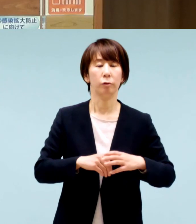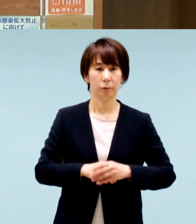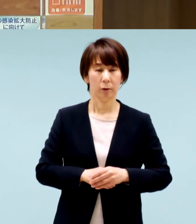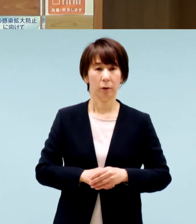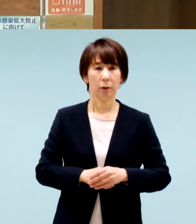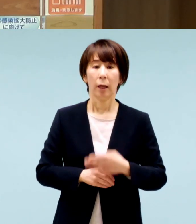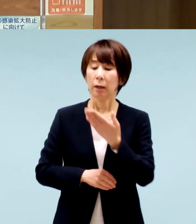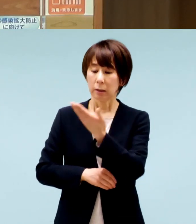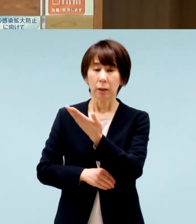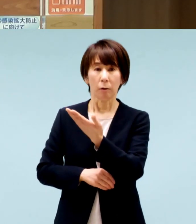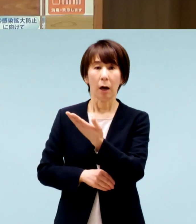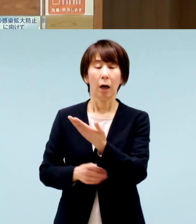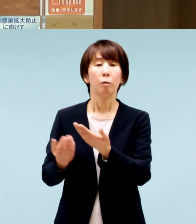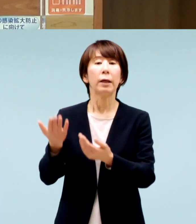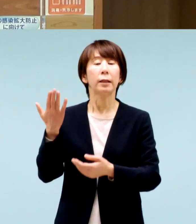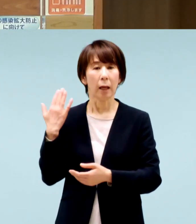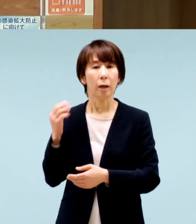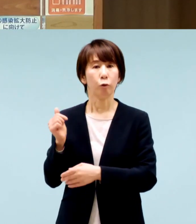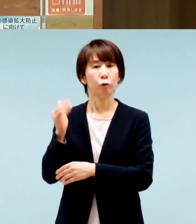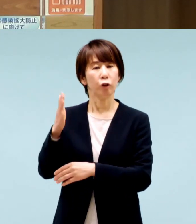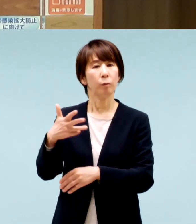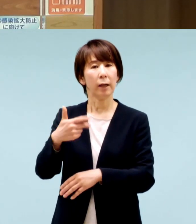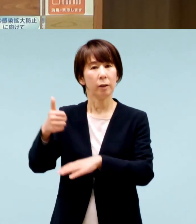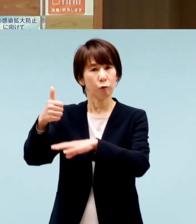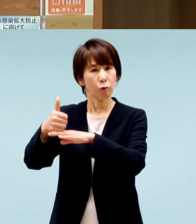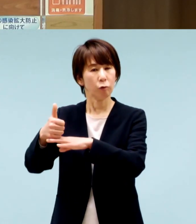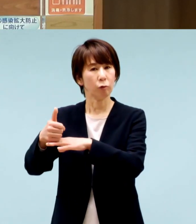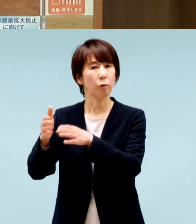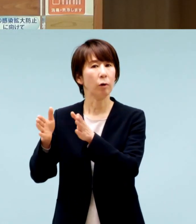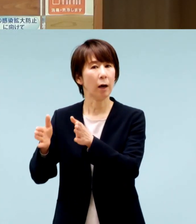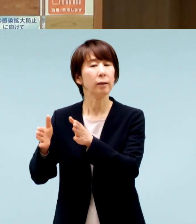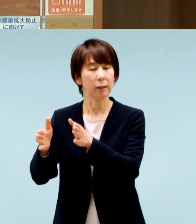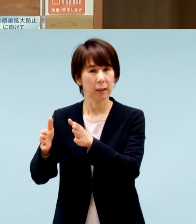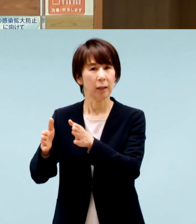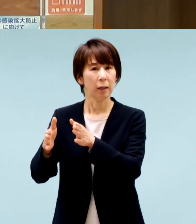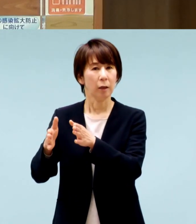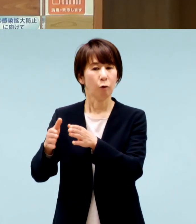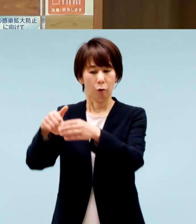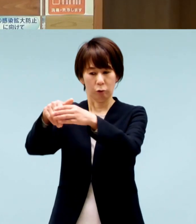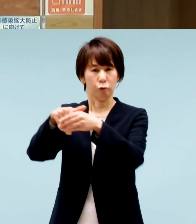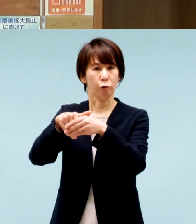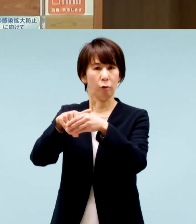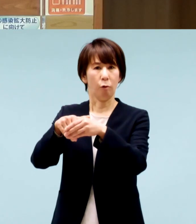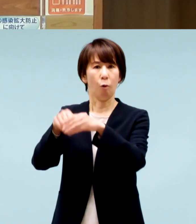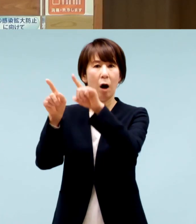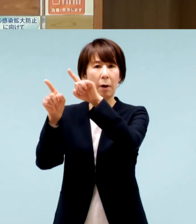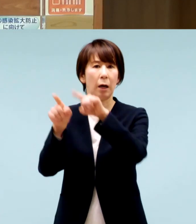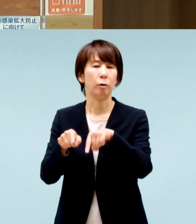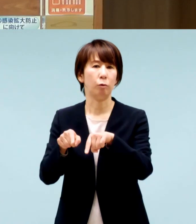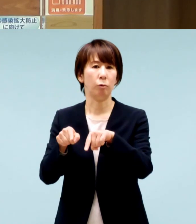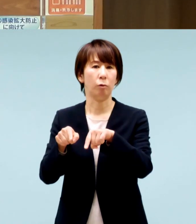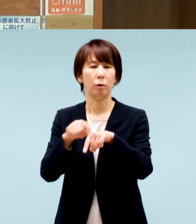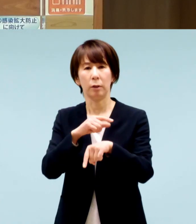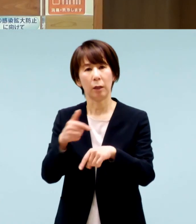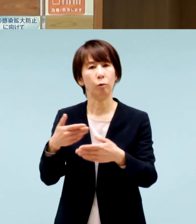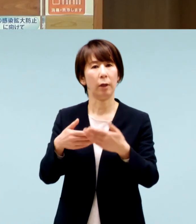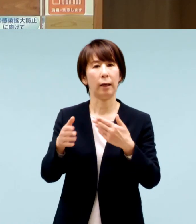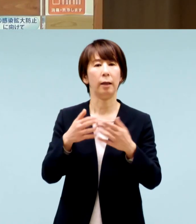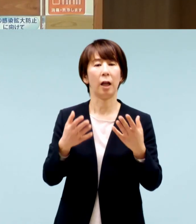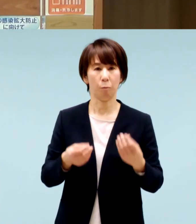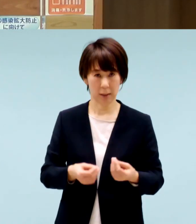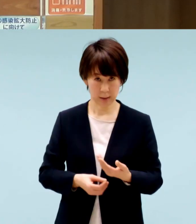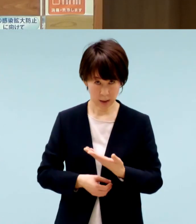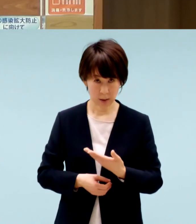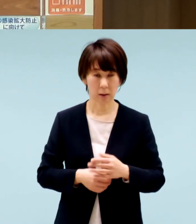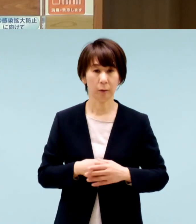時代にですね、大幅な、まあ、給与カットですとかそういった状況にあったと思うんですけども、そのこ